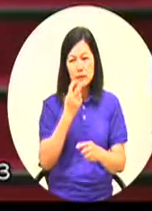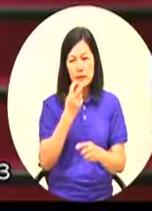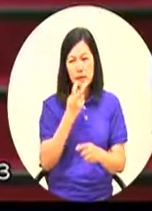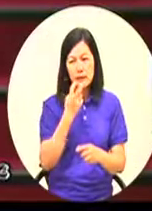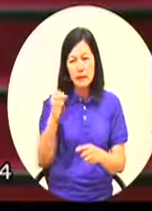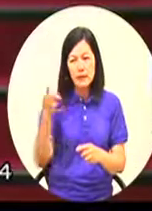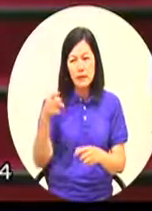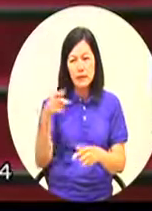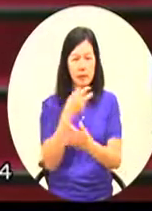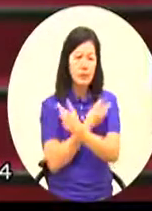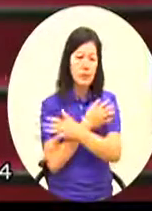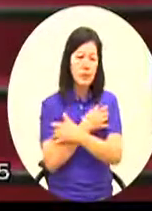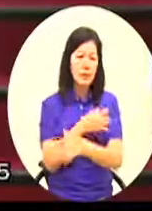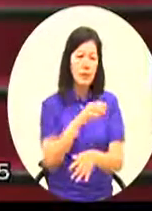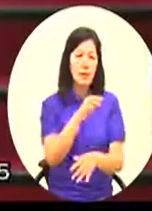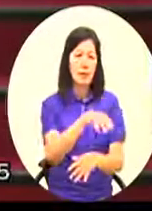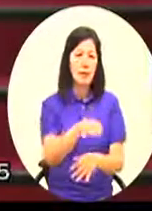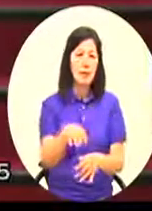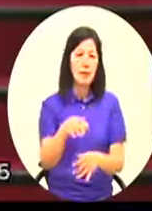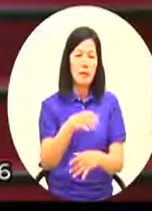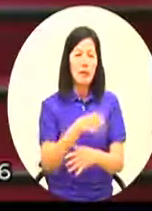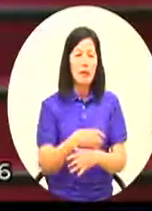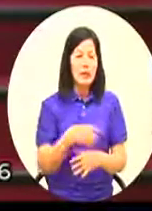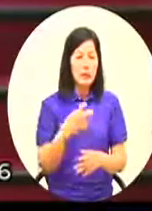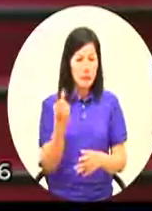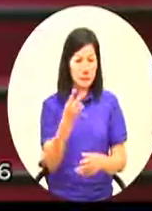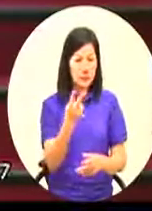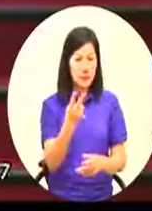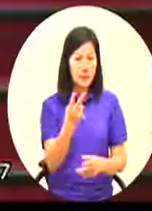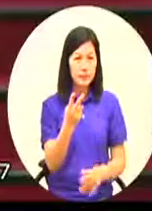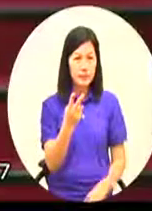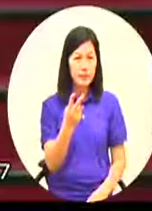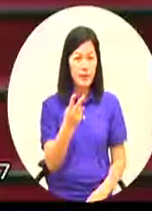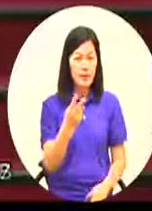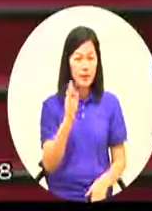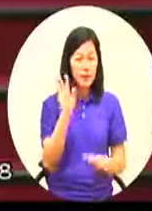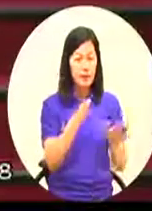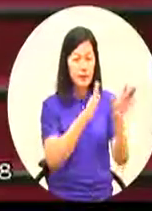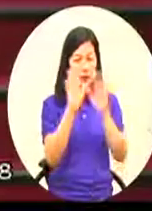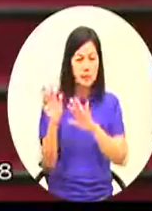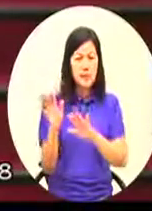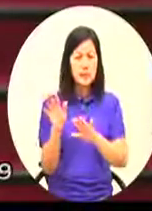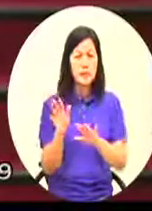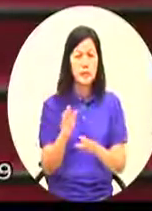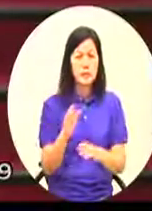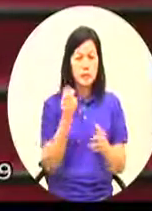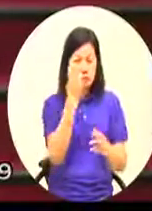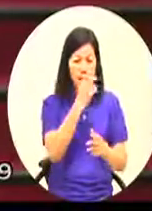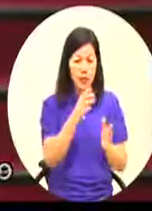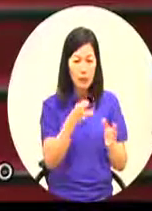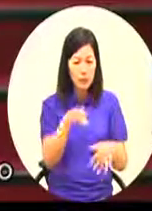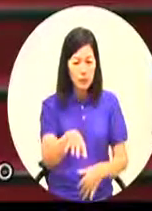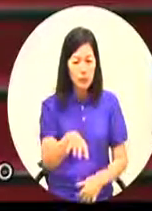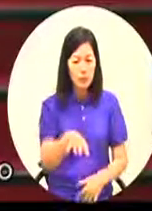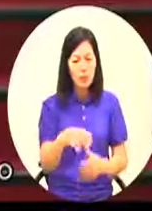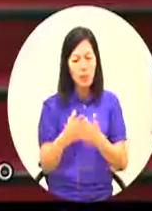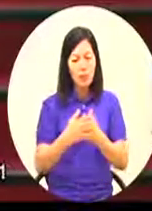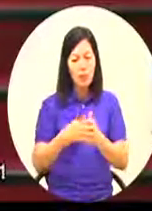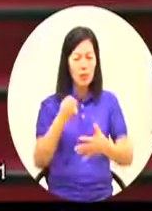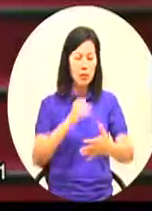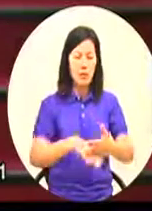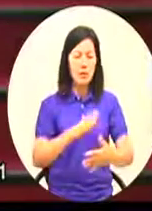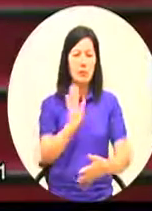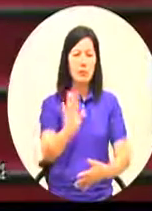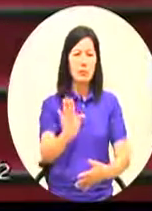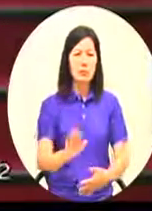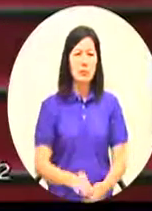个很可惜，两个这个风景管理处都没有办法管到了哈，也不愿意把我们纳入了哈。因